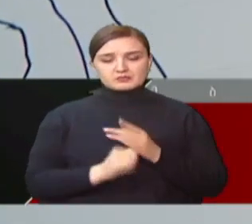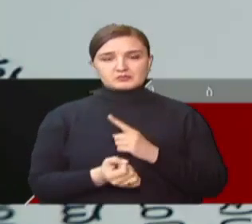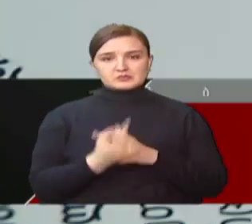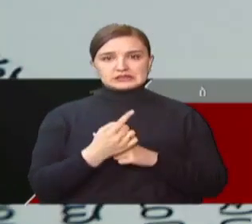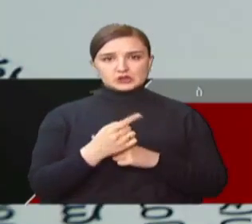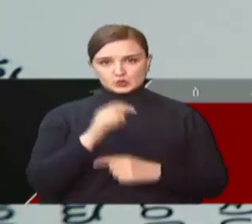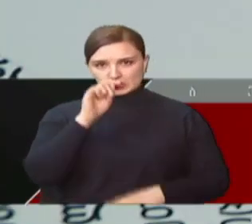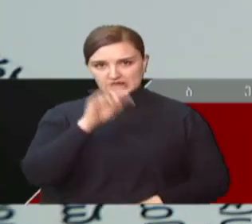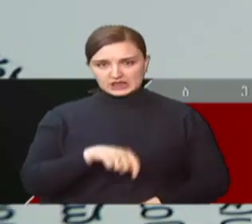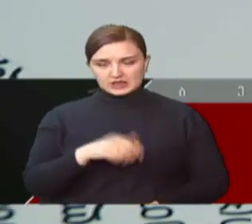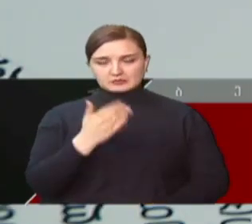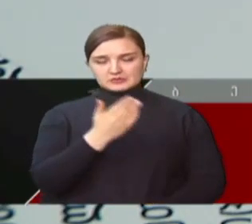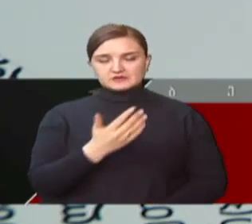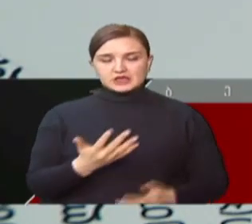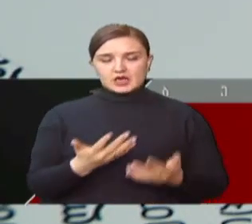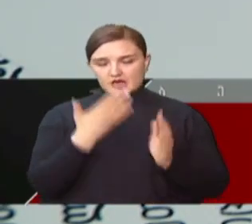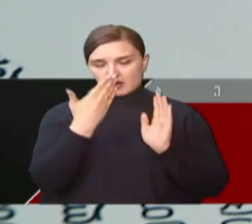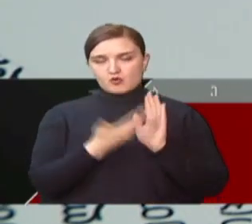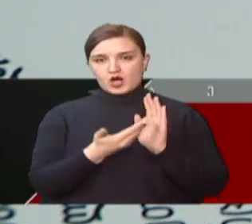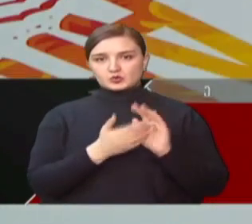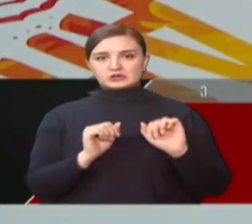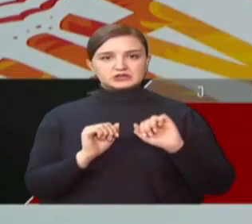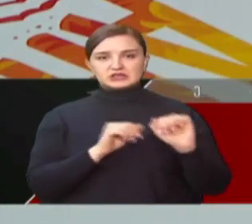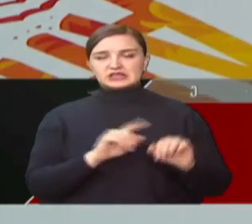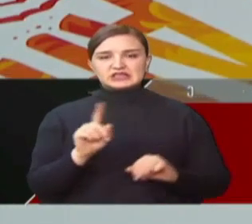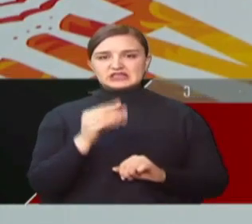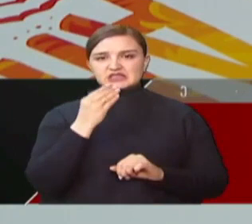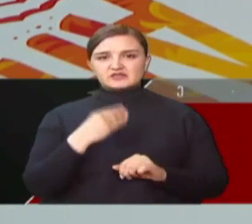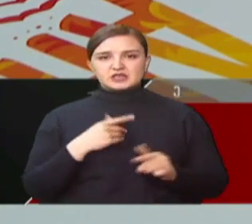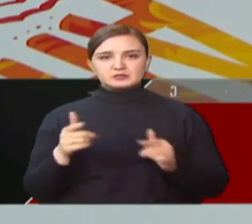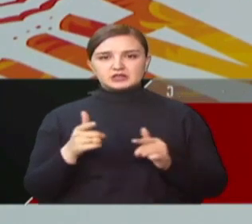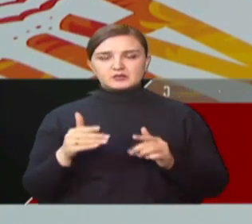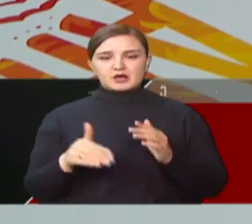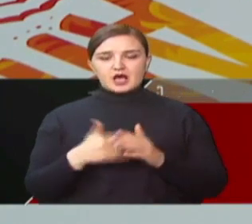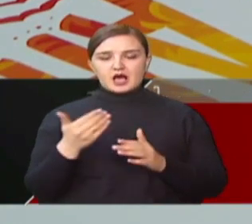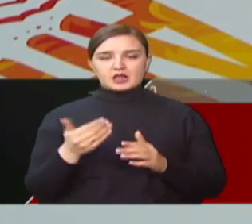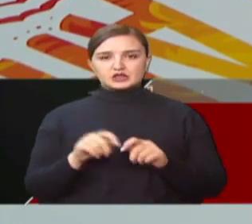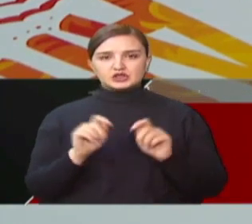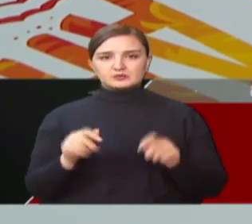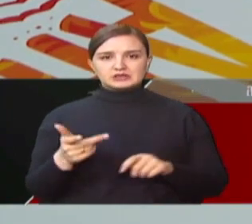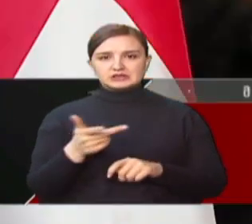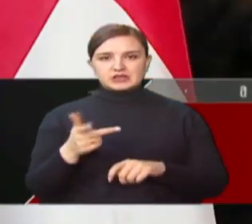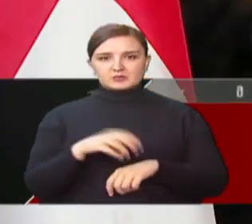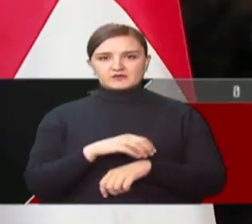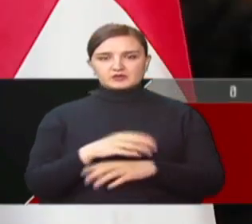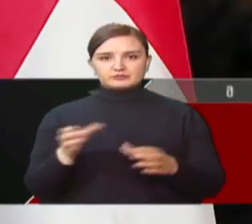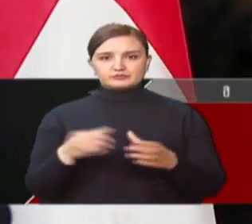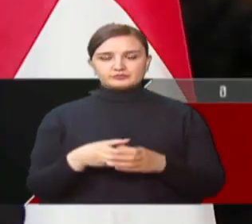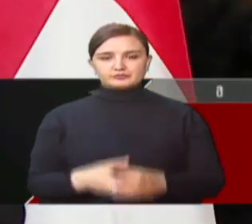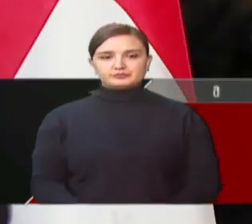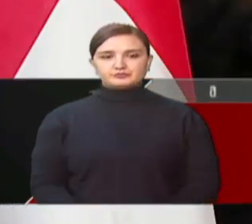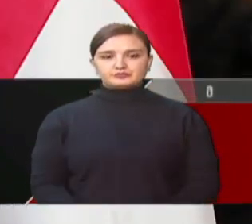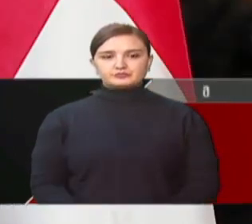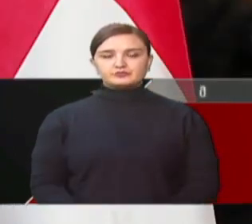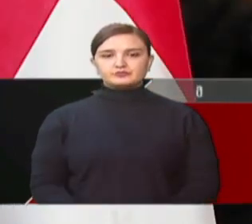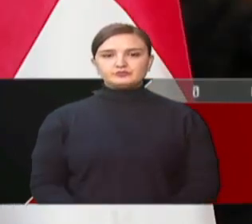კი უკრაინა და მისთვის გამოხატული სოლიდარობა, რისთვის ემზადება ახლად შექმნილი სამთაერთობა. Ერთიანი message box-ზე რა მუშაობს